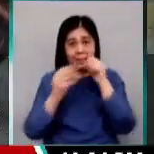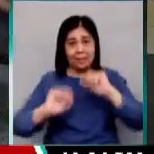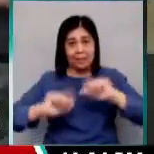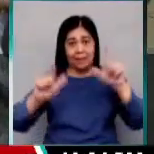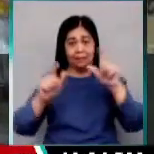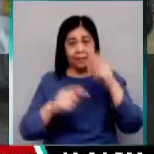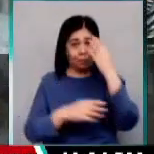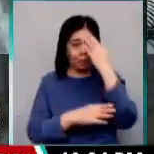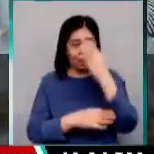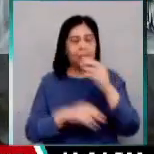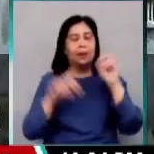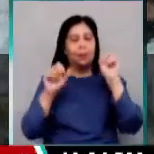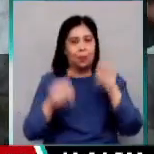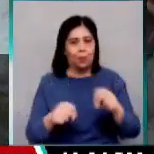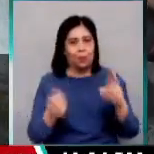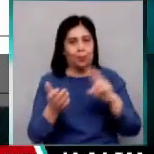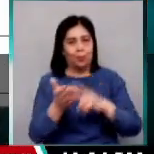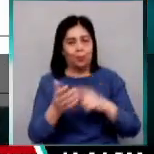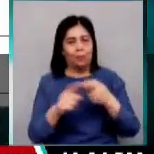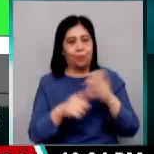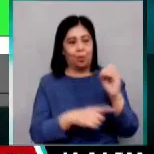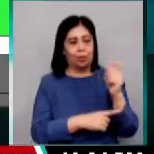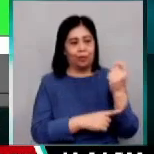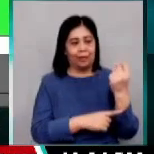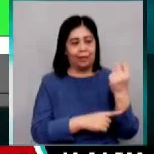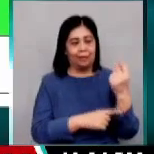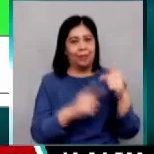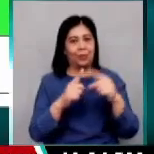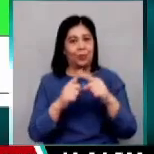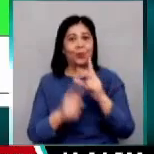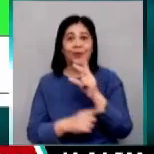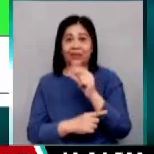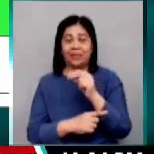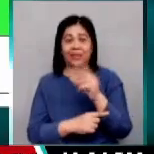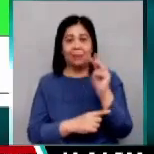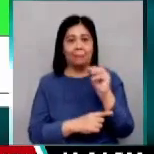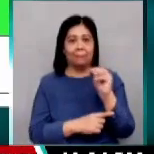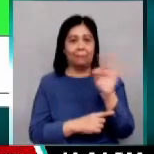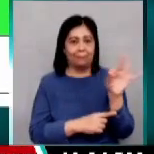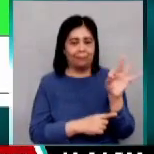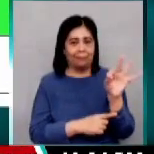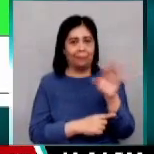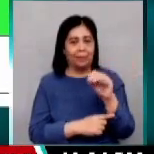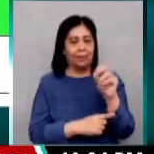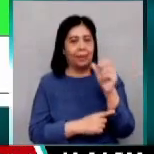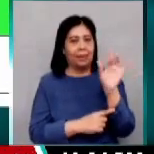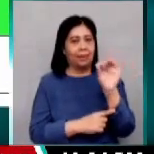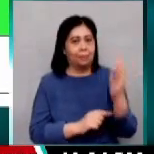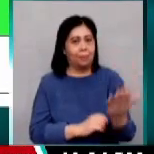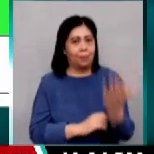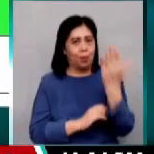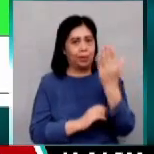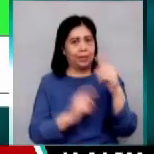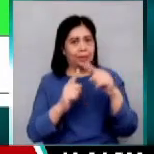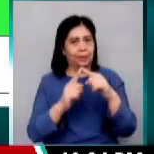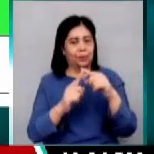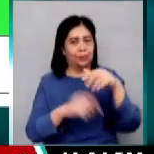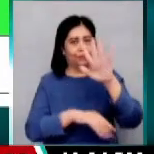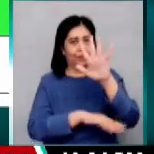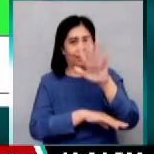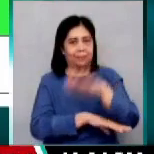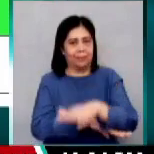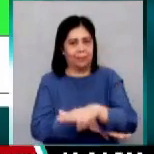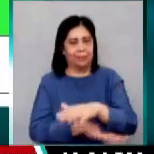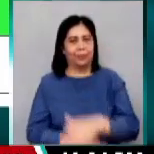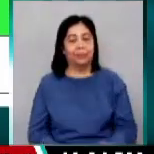pang magparehistro mula October 11 hanggang 30, Lunes hanggang Biyernes alas 8 ng umaga hanggang alas 5 ng hapon. Pero